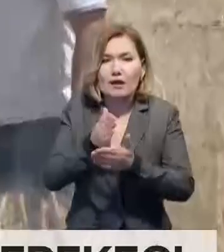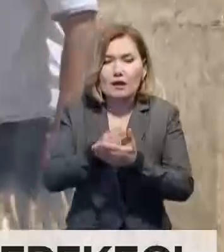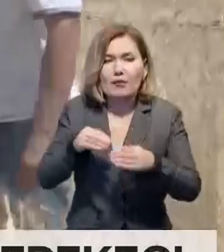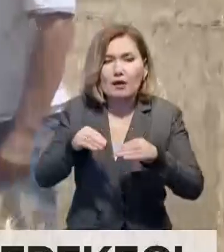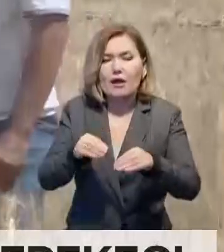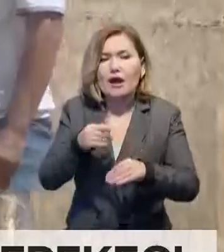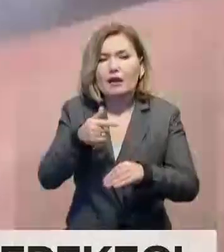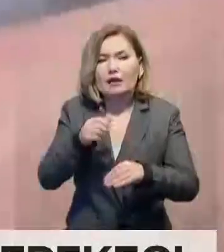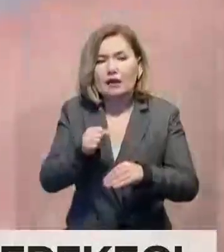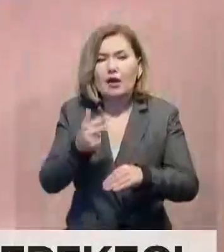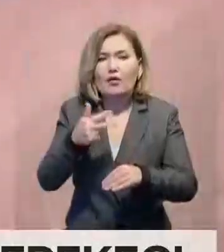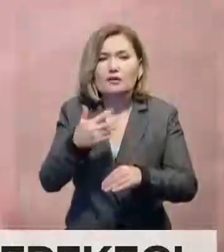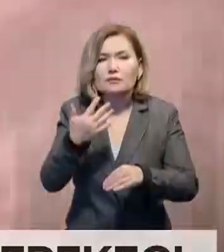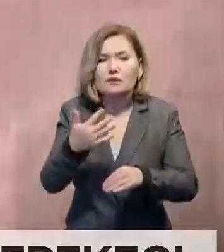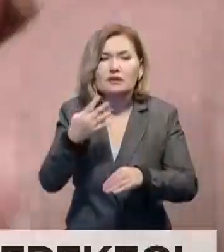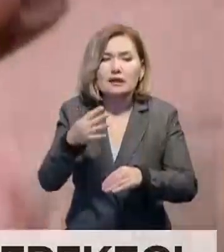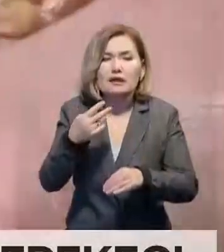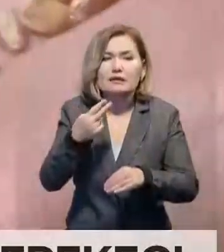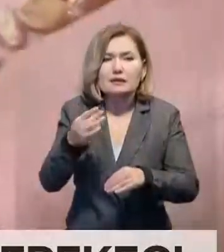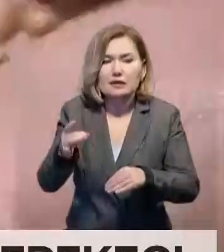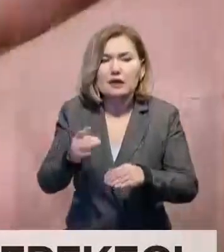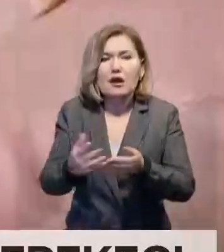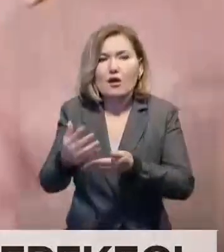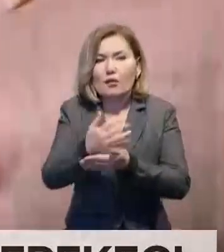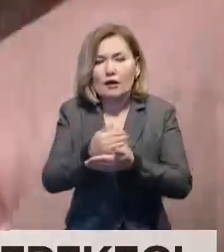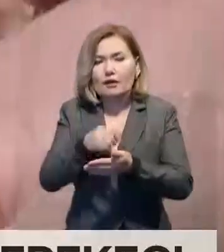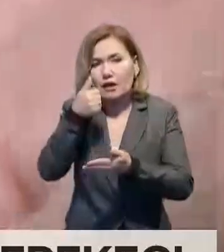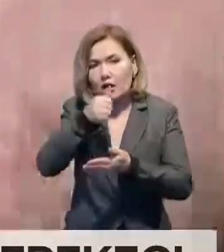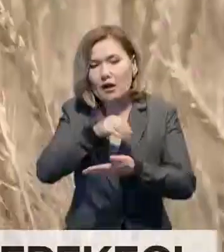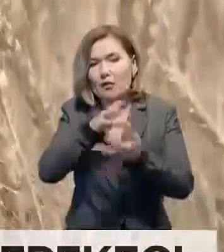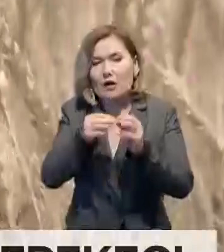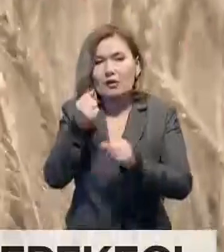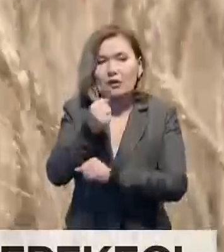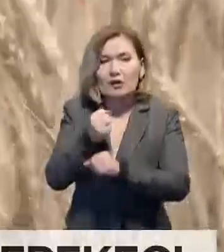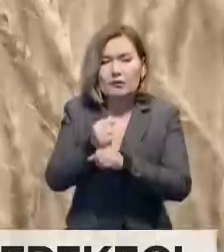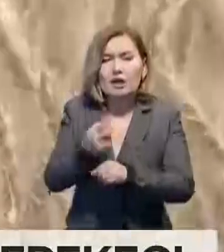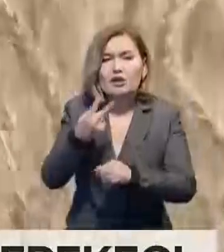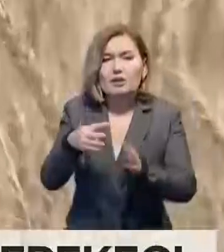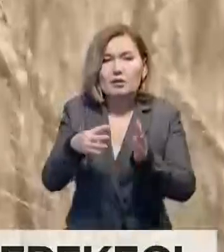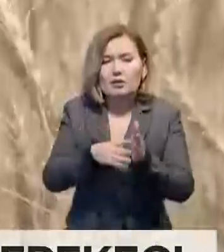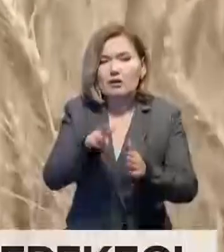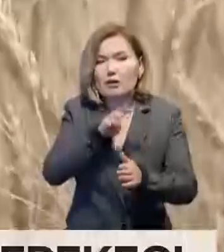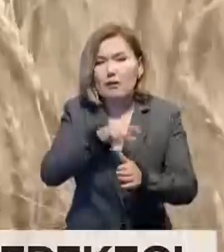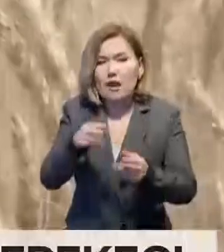гектарына 35-40 центнерден өнім алған. Жыл қорытындысымен аудан шаруалары 29